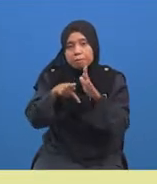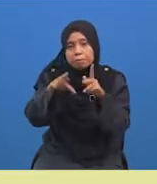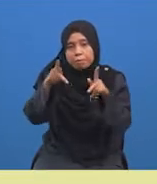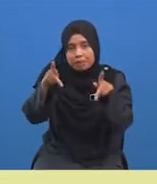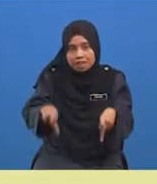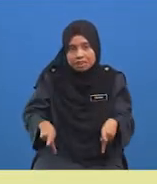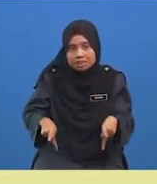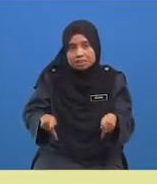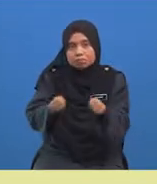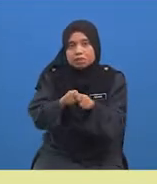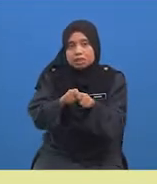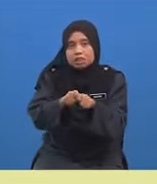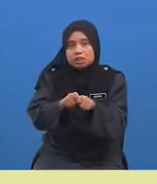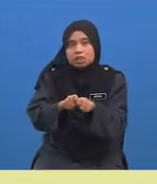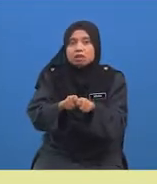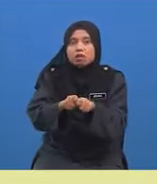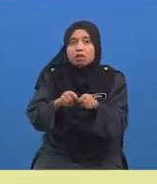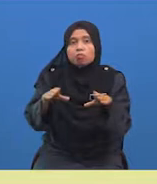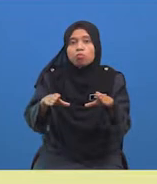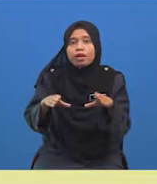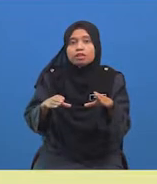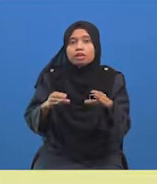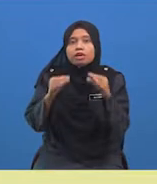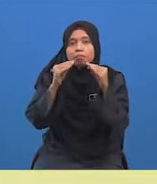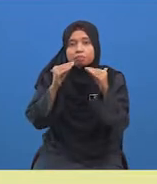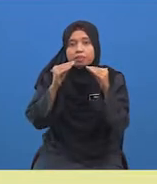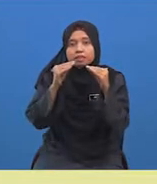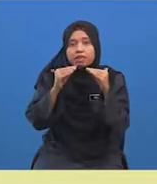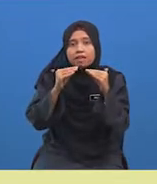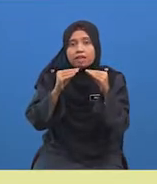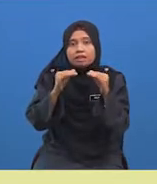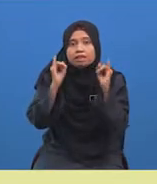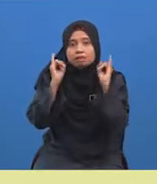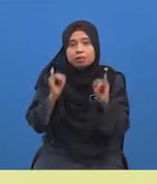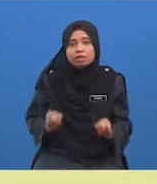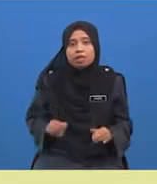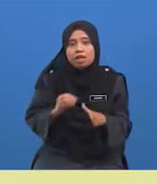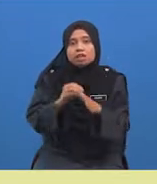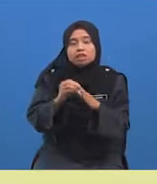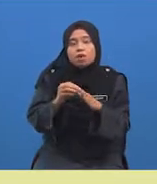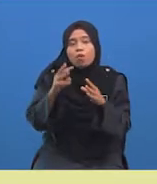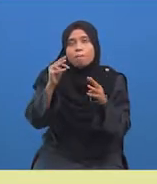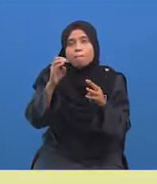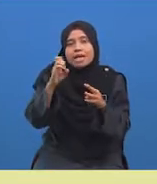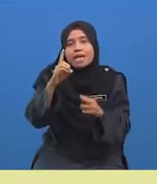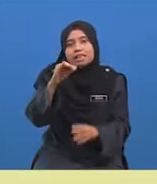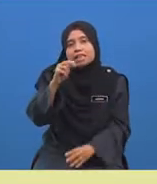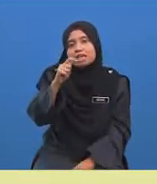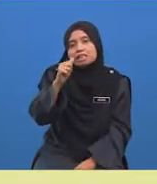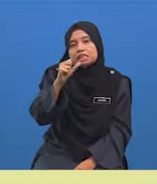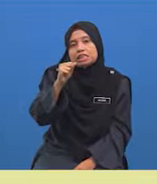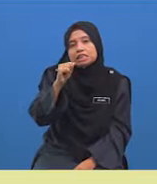pekerja dengan mengadakan kuliah agama, ibadat atau bermeditasi.